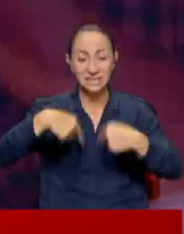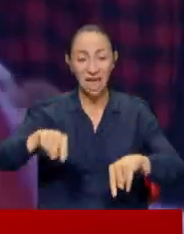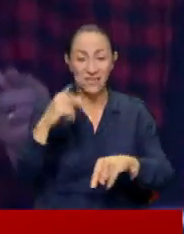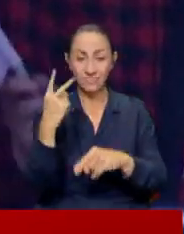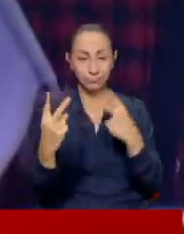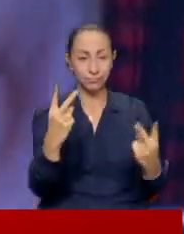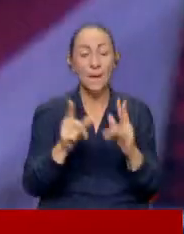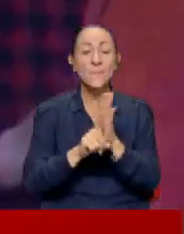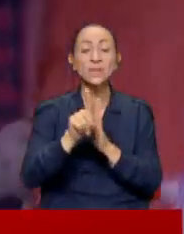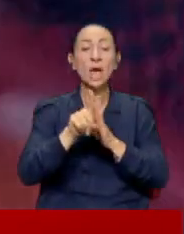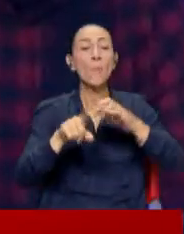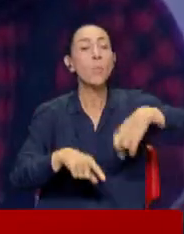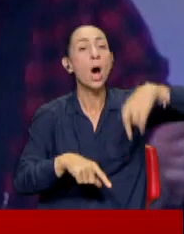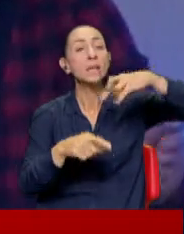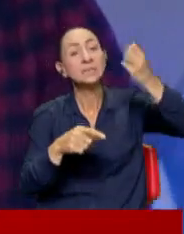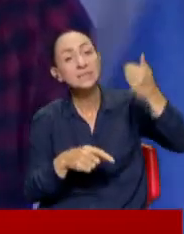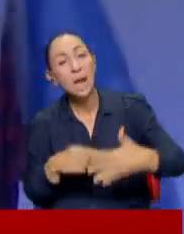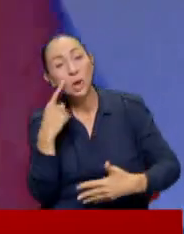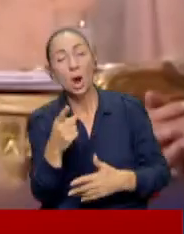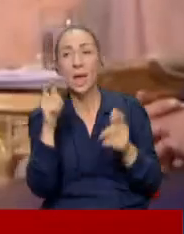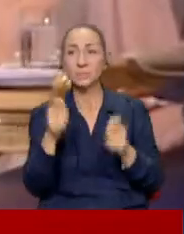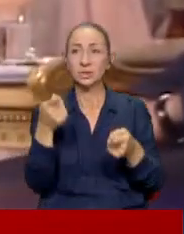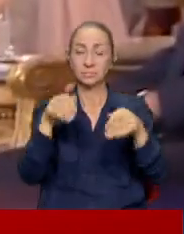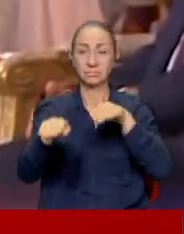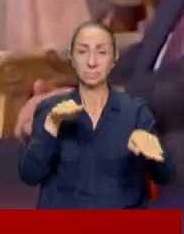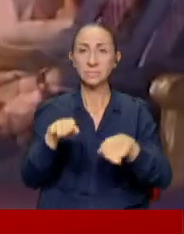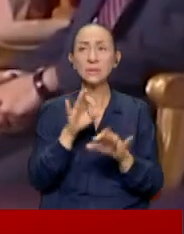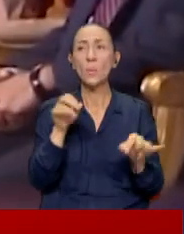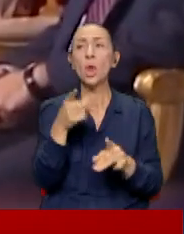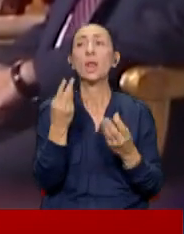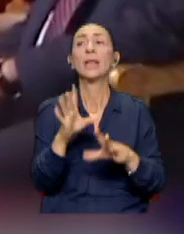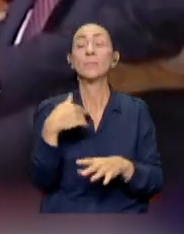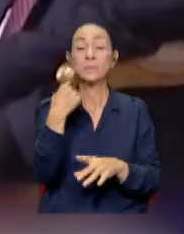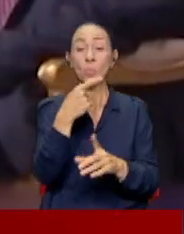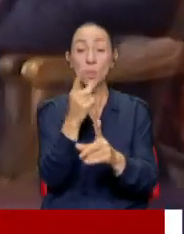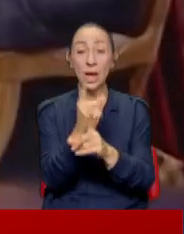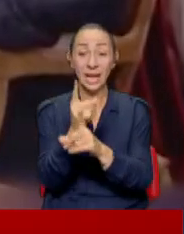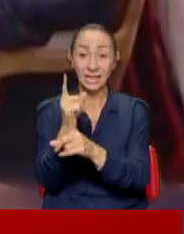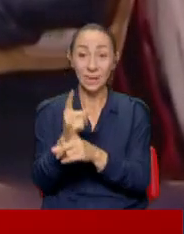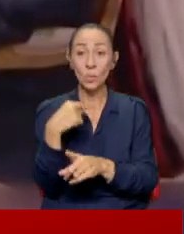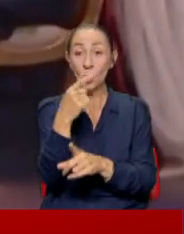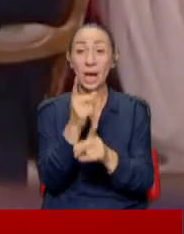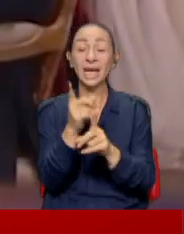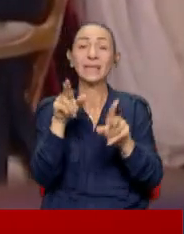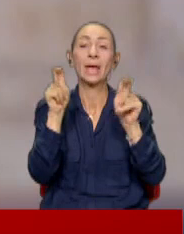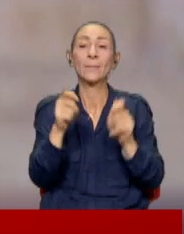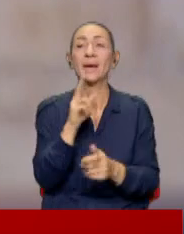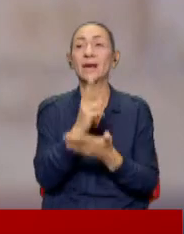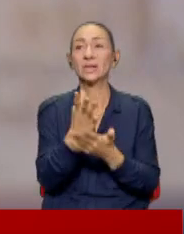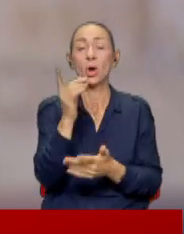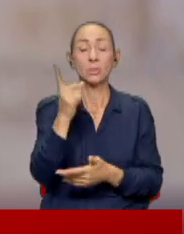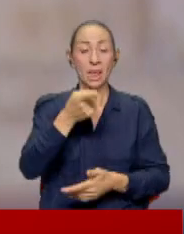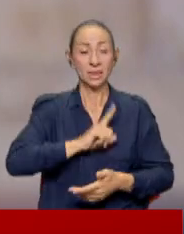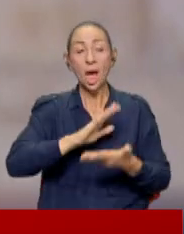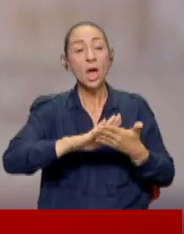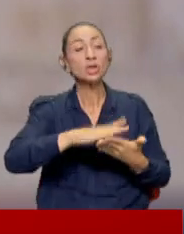sınavlardaki başarı sıralamasına göre yapacağız. Tam olarak öyle değil. Biz de mülakatları mülakat gibi yapmaya karar verdik. Öğretmen